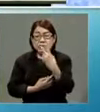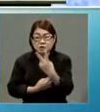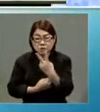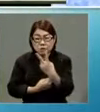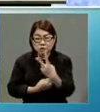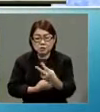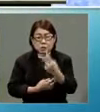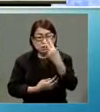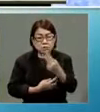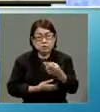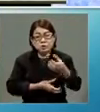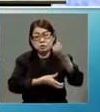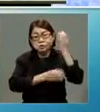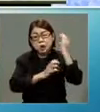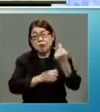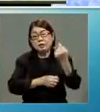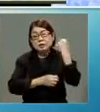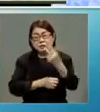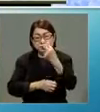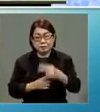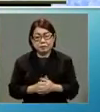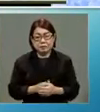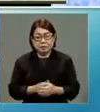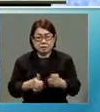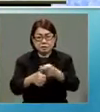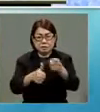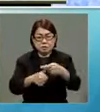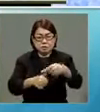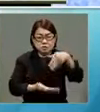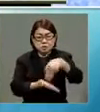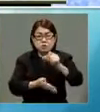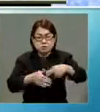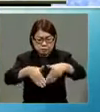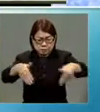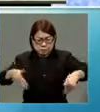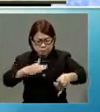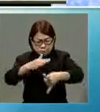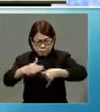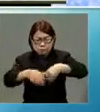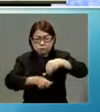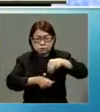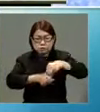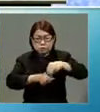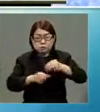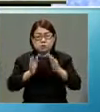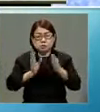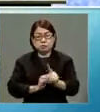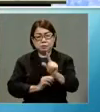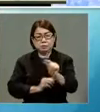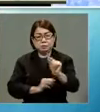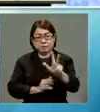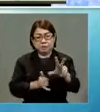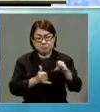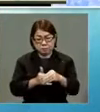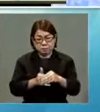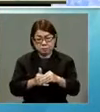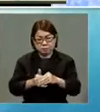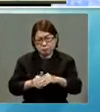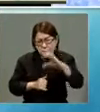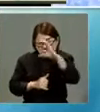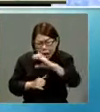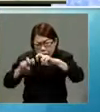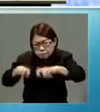คือปัจจัยเสี่ยงกลุ่มที่1คือศูนย์กักกันและผู้ต้องกัก23คนการค้นหาผู้ป่วยเชิงรุกและ